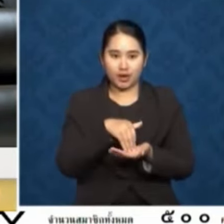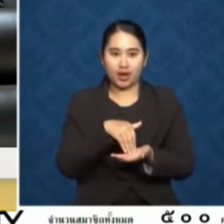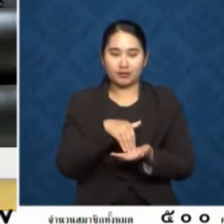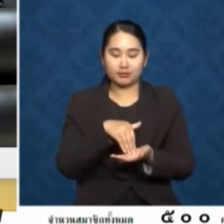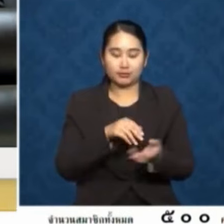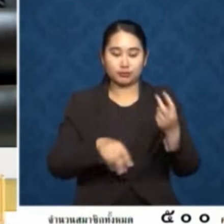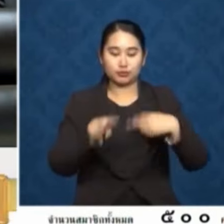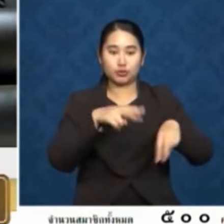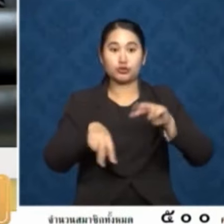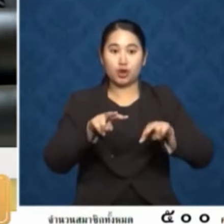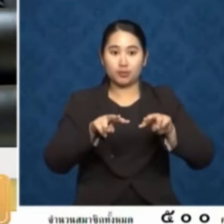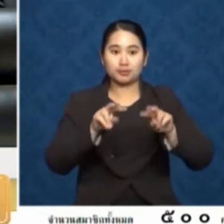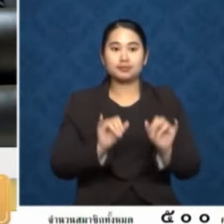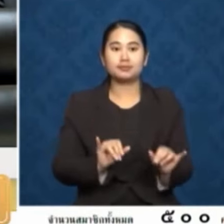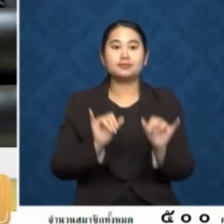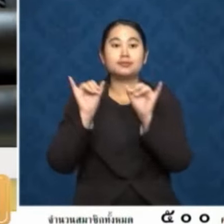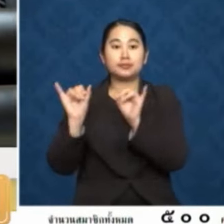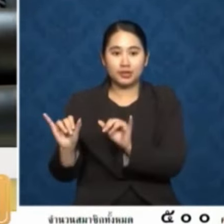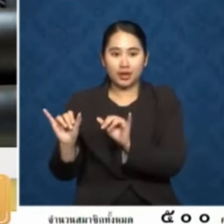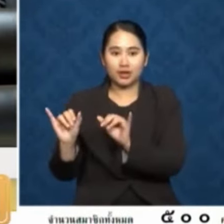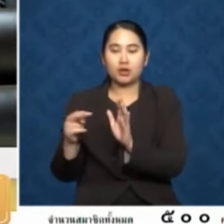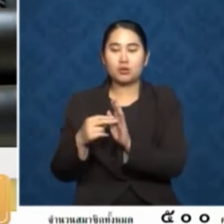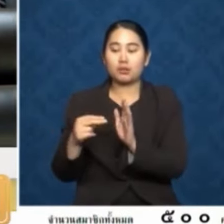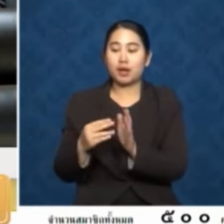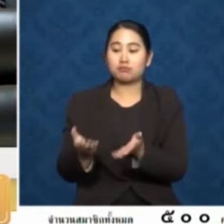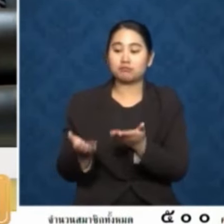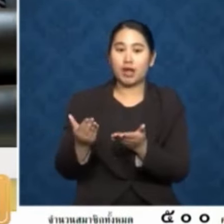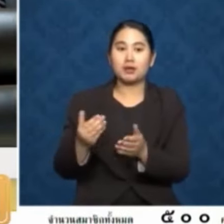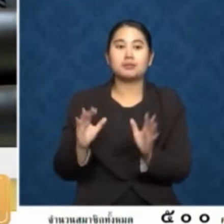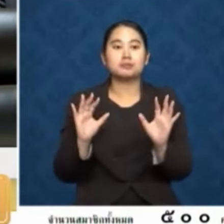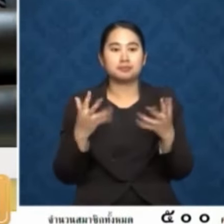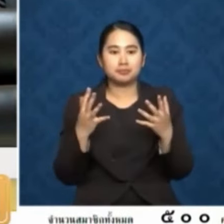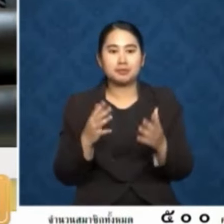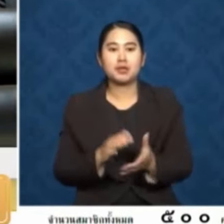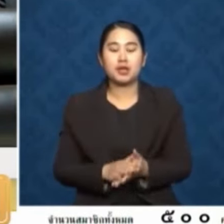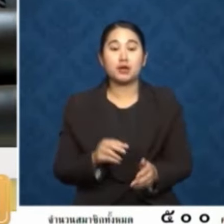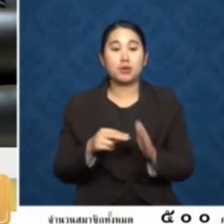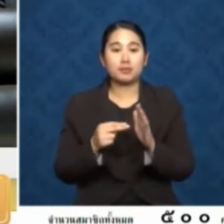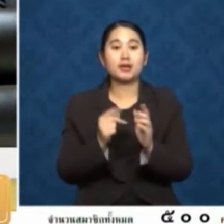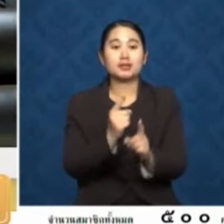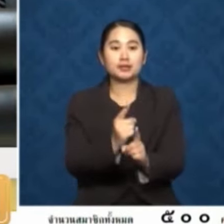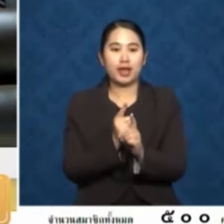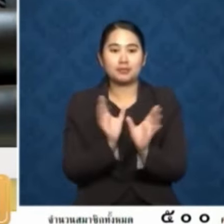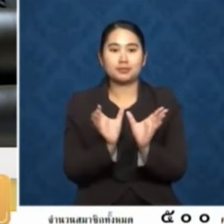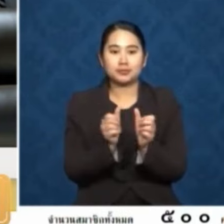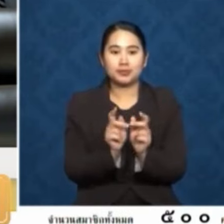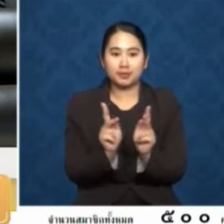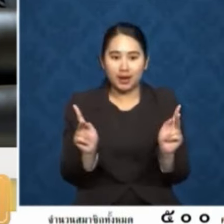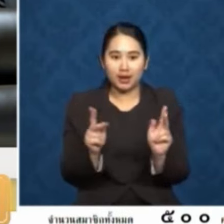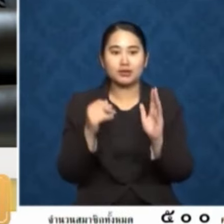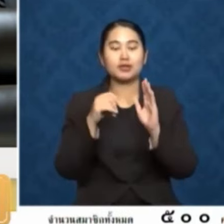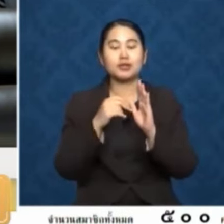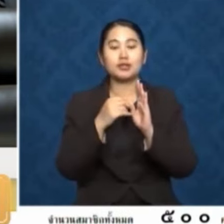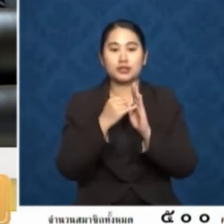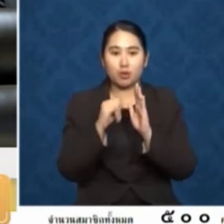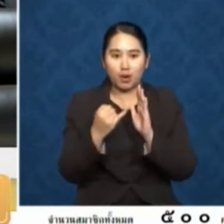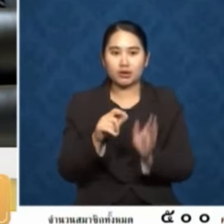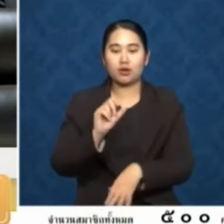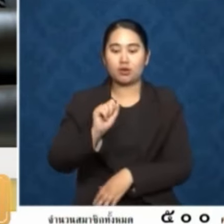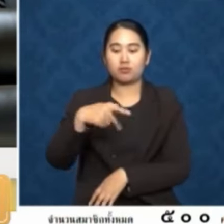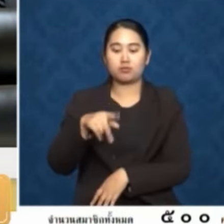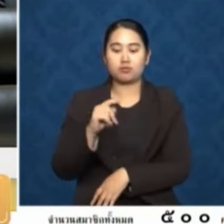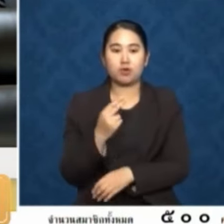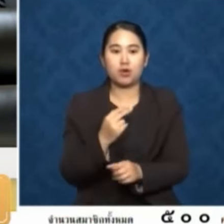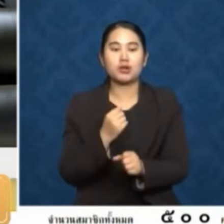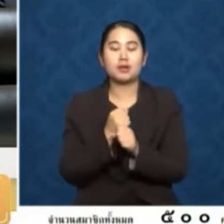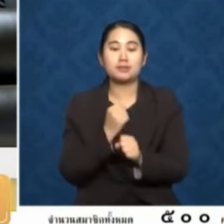การที่จะย้ายโดยที่ไม่ต้องมีความสมัครใจแล้วให้ทางท้องถิ่นทำตามท